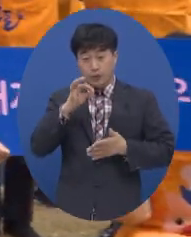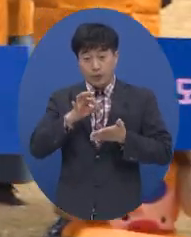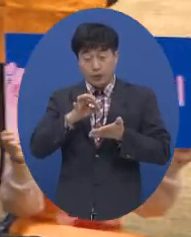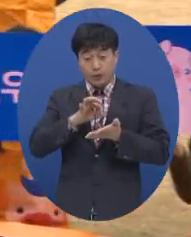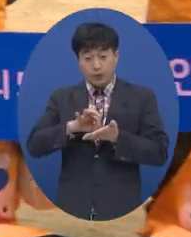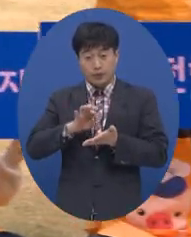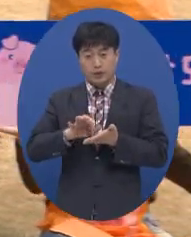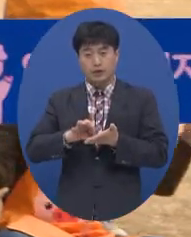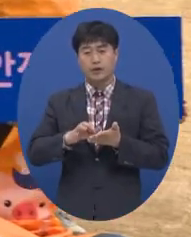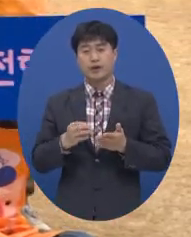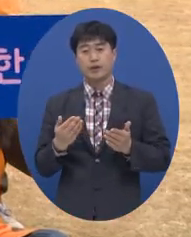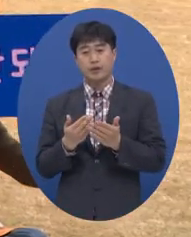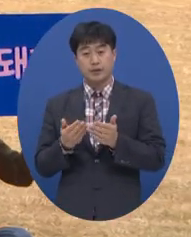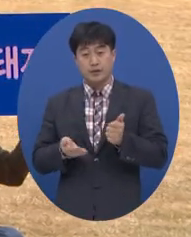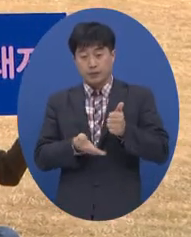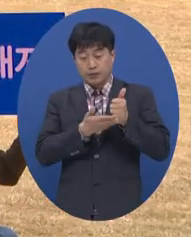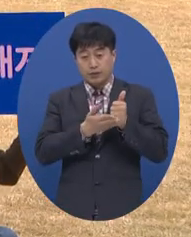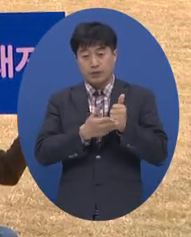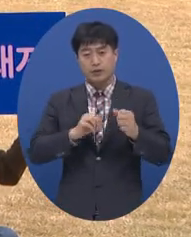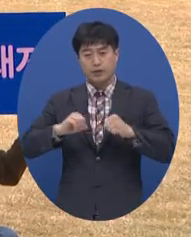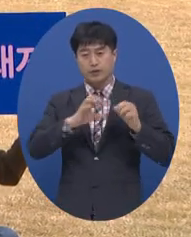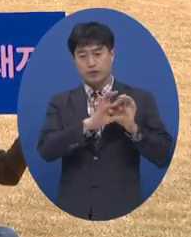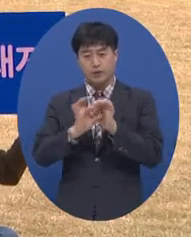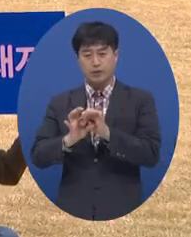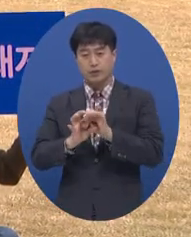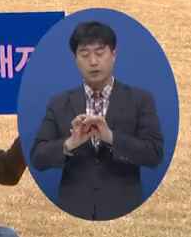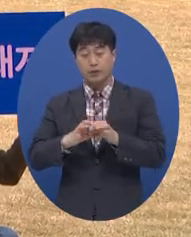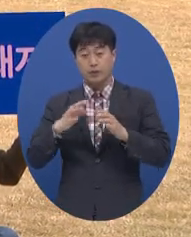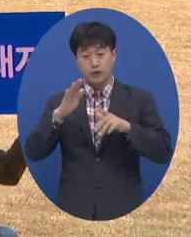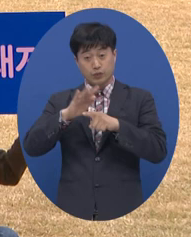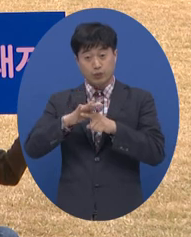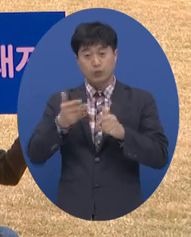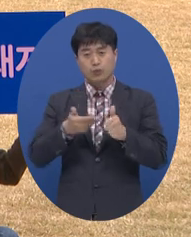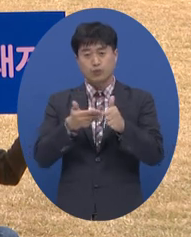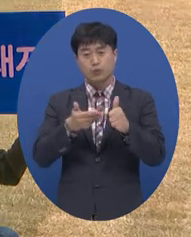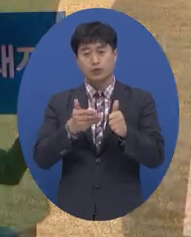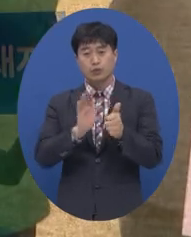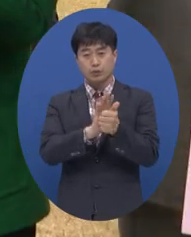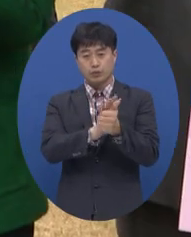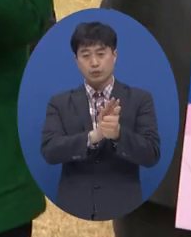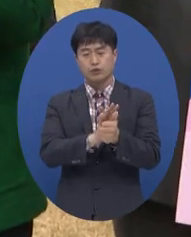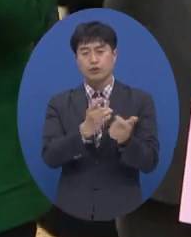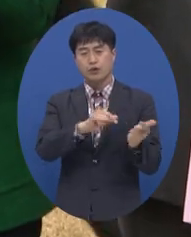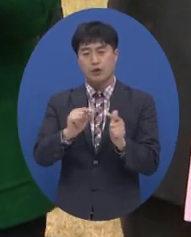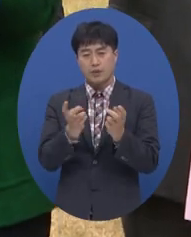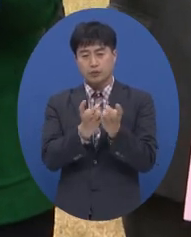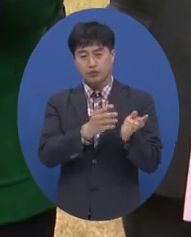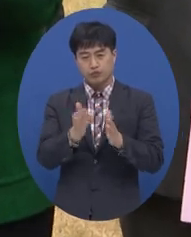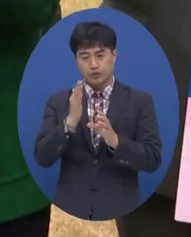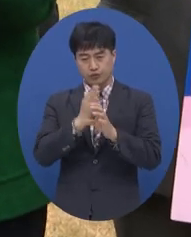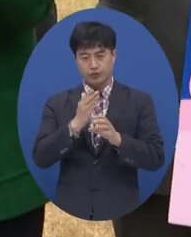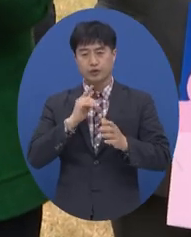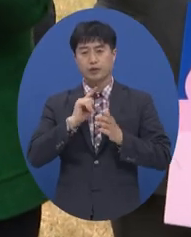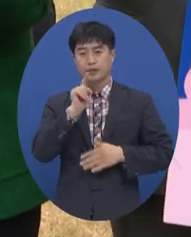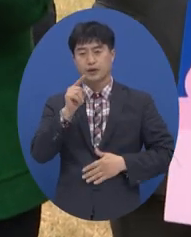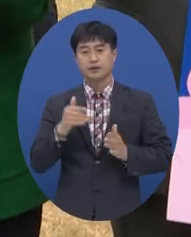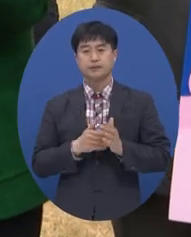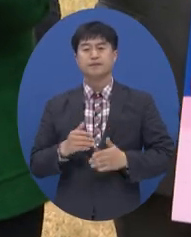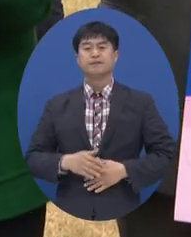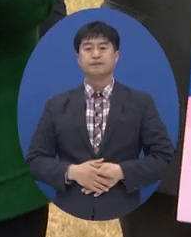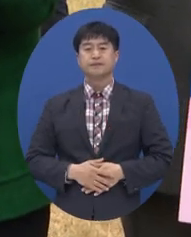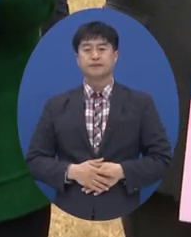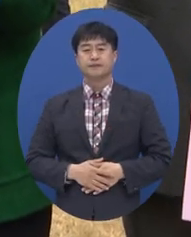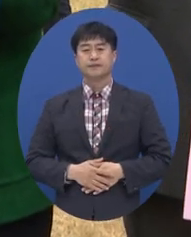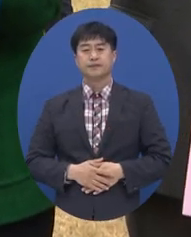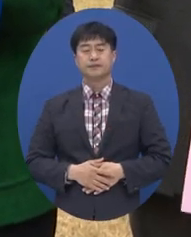활동을 이어가는 한편 한돈 농가를 도울 수 있는 다양한 방안을 마련하겠다고 밝혔습니다. 경기CTV 최창순입니다.